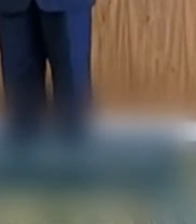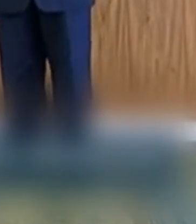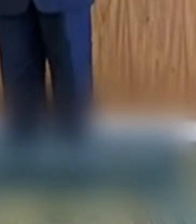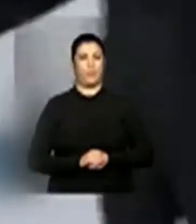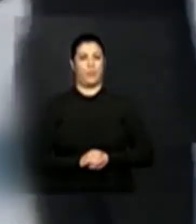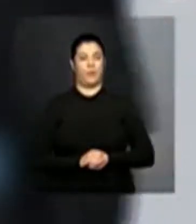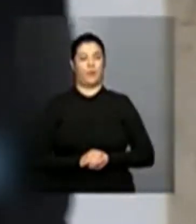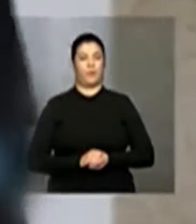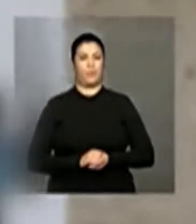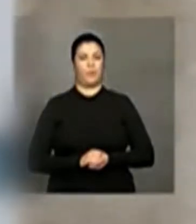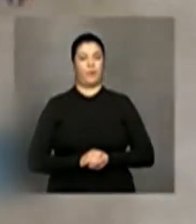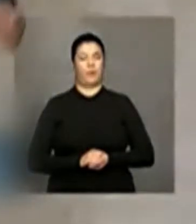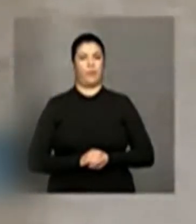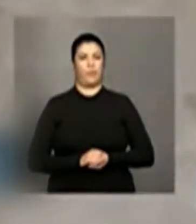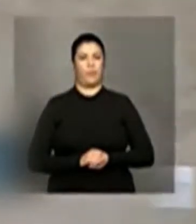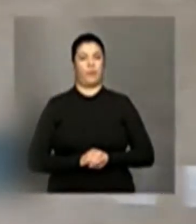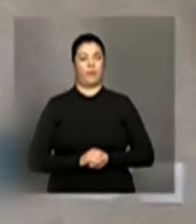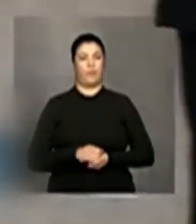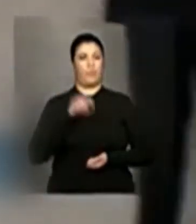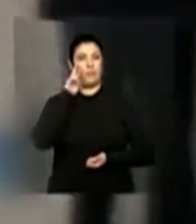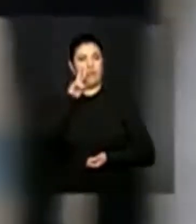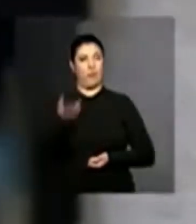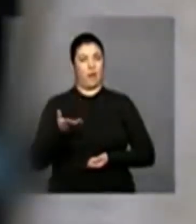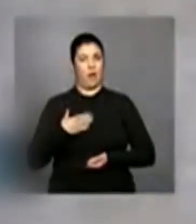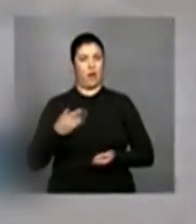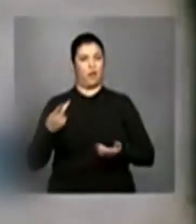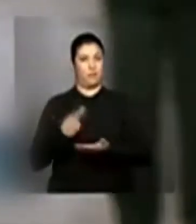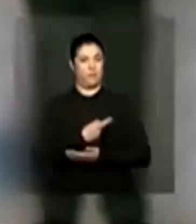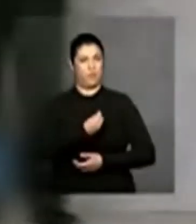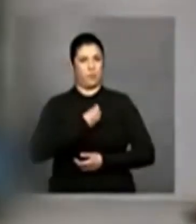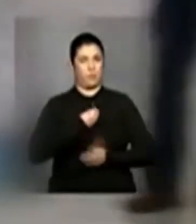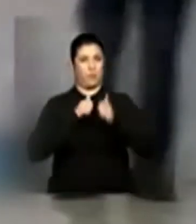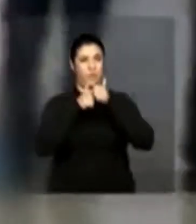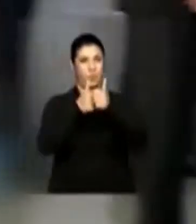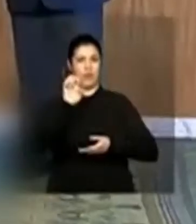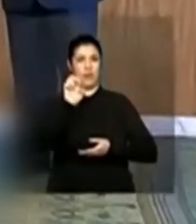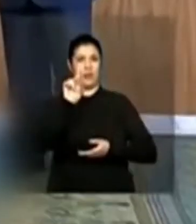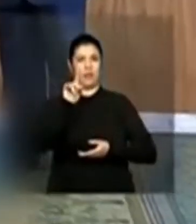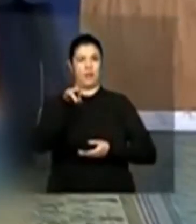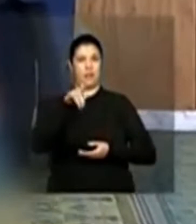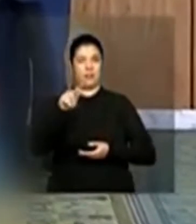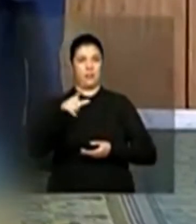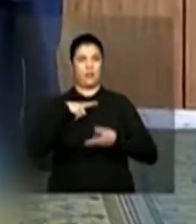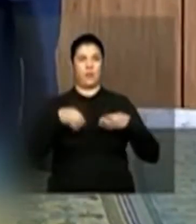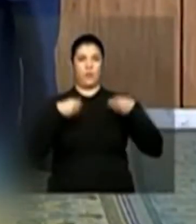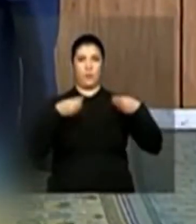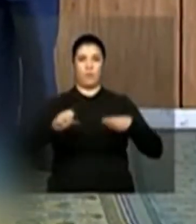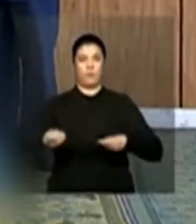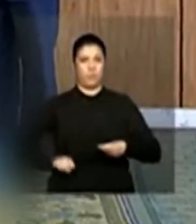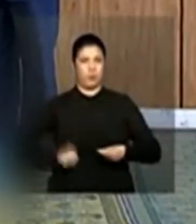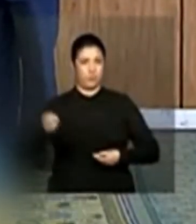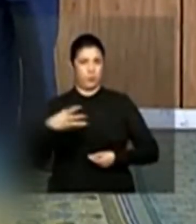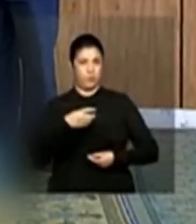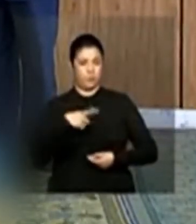Rianto sampai ada kejelasan hubungan diplomatis antara Indonesia Brazil roseev menyebut untuk menerima duta besar dari suatu negara harus didasari